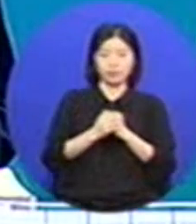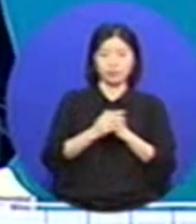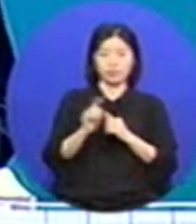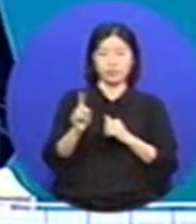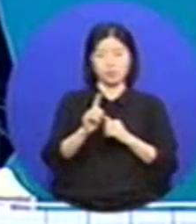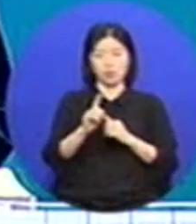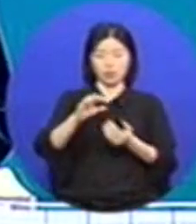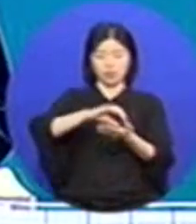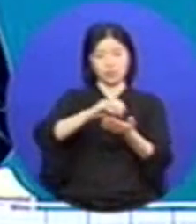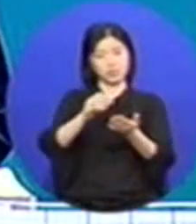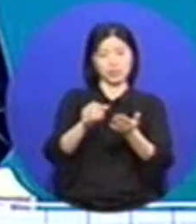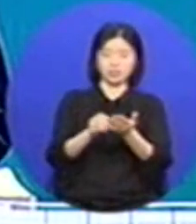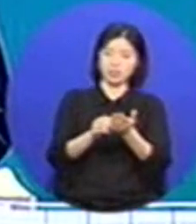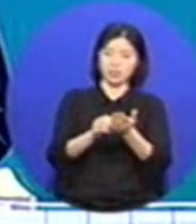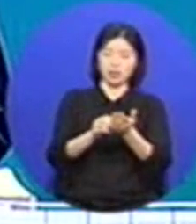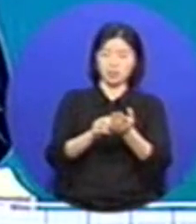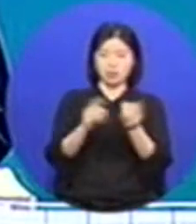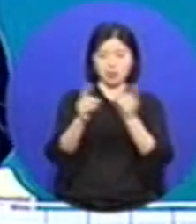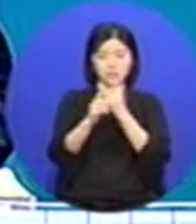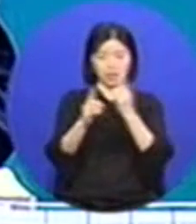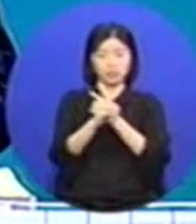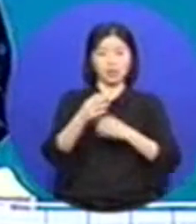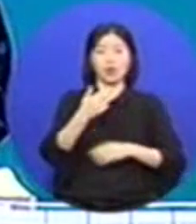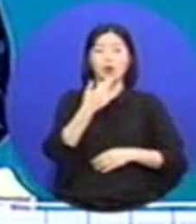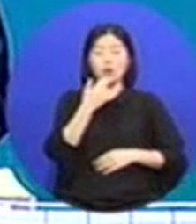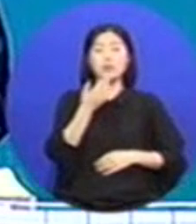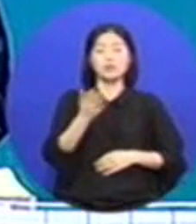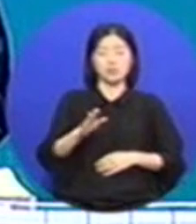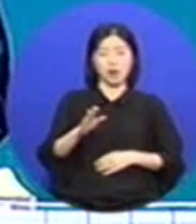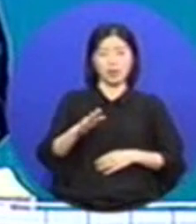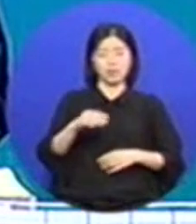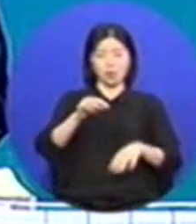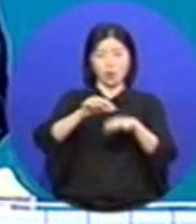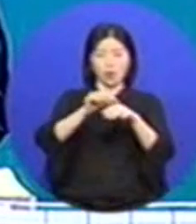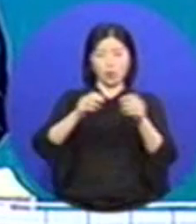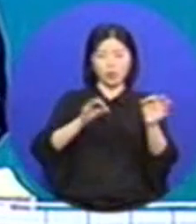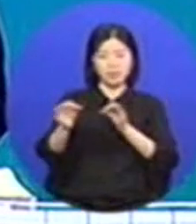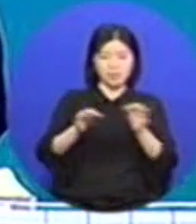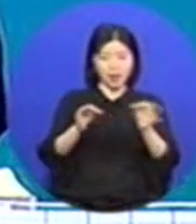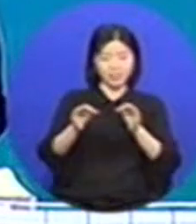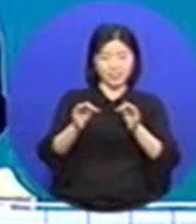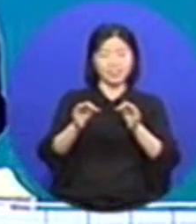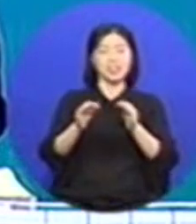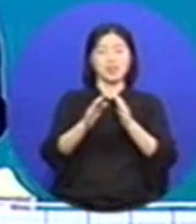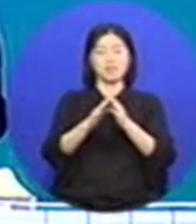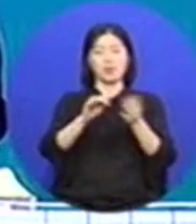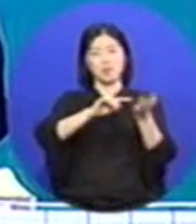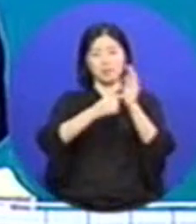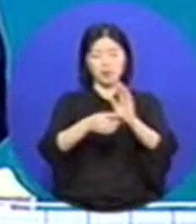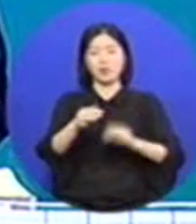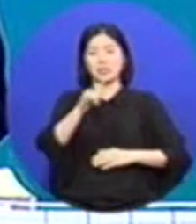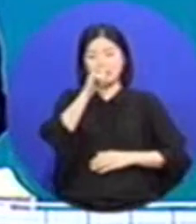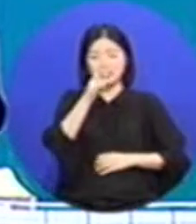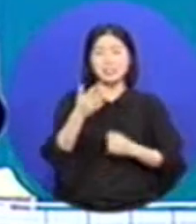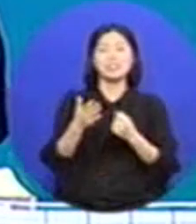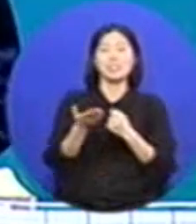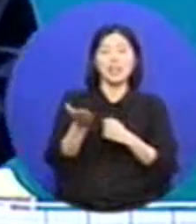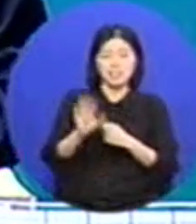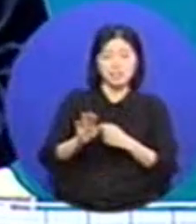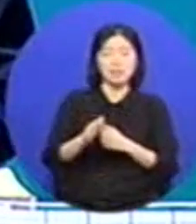적절한 번역이 잘 안 됐다고 생각한 들어요 무슨 정육점 이야기 같은 느낌이 드는 표현 이긴 합니다만